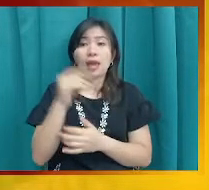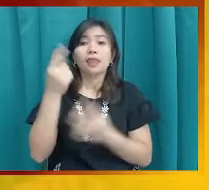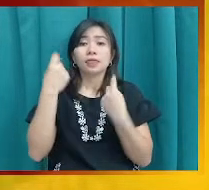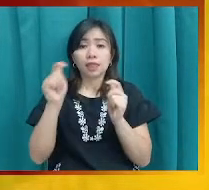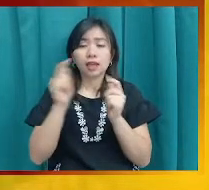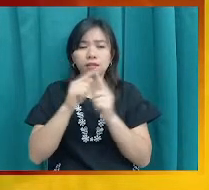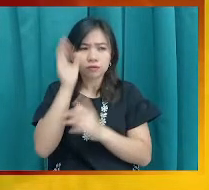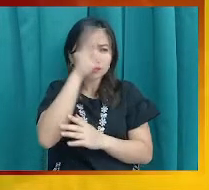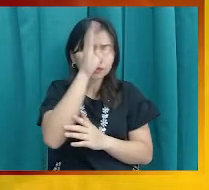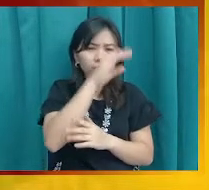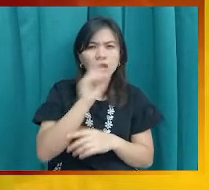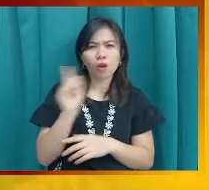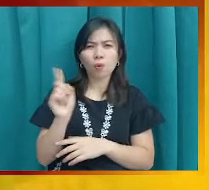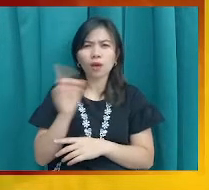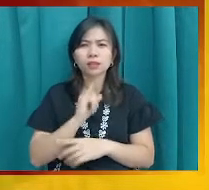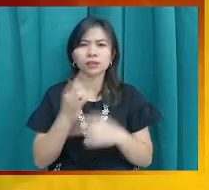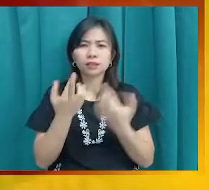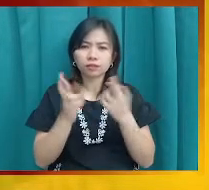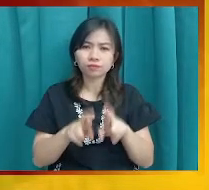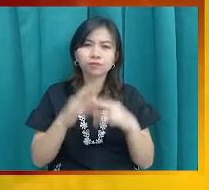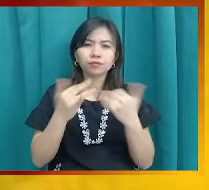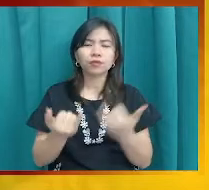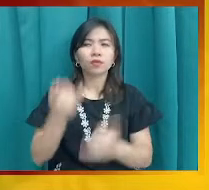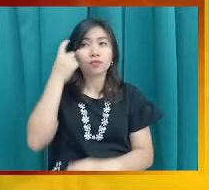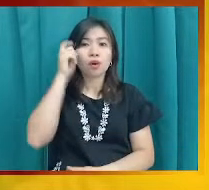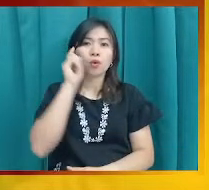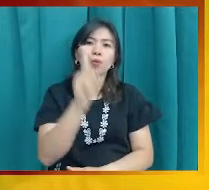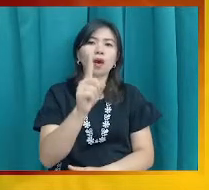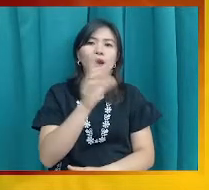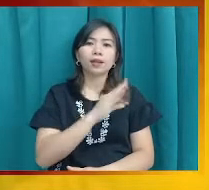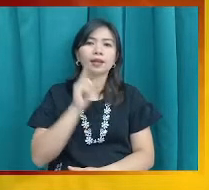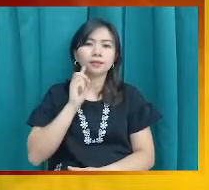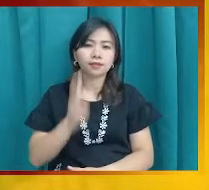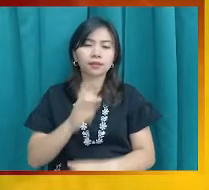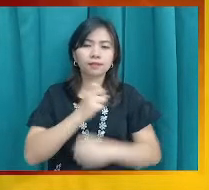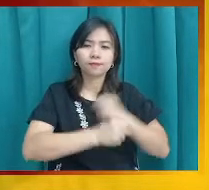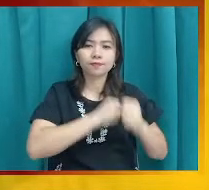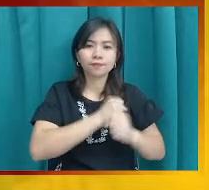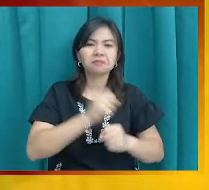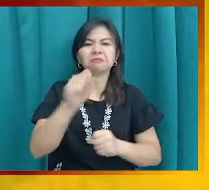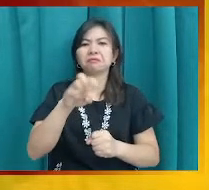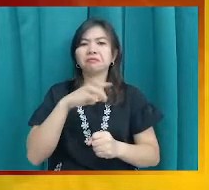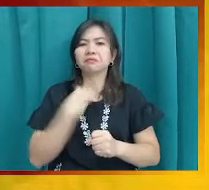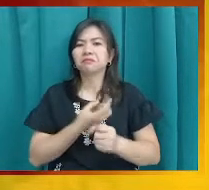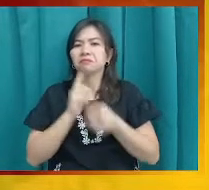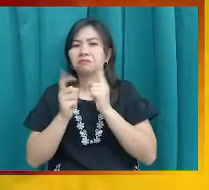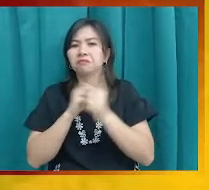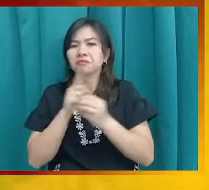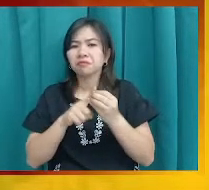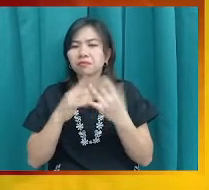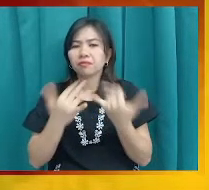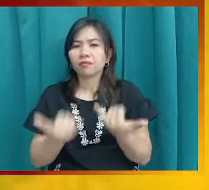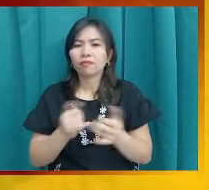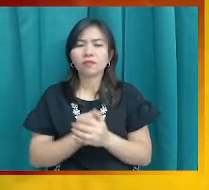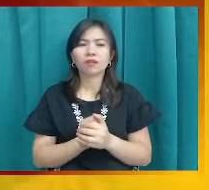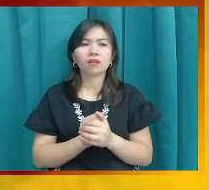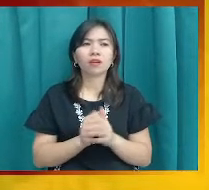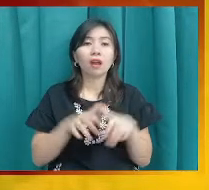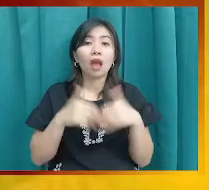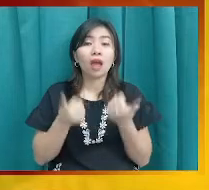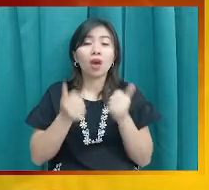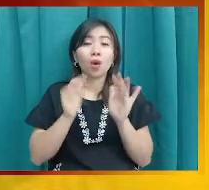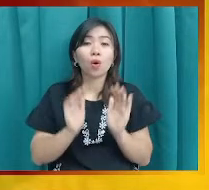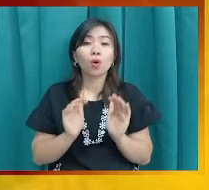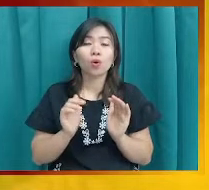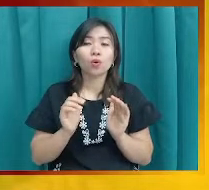resulta. Hanapin mo sa for 1.5 years, nag-usap-usap tayo patungkol sa ganitong klaseng topic. Tingnan mo kung anong resulta sa buhay